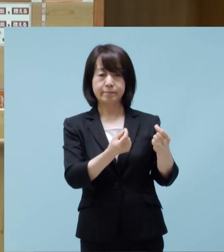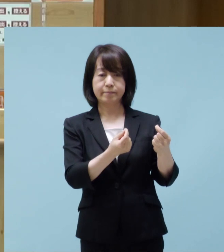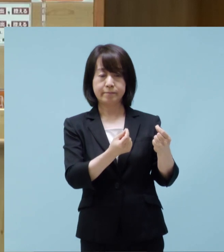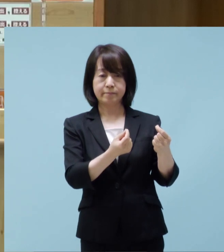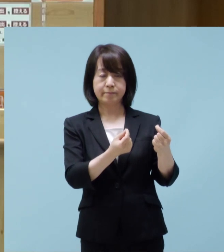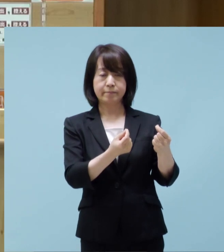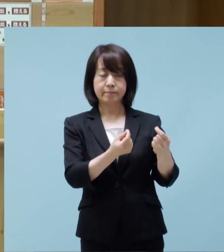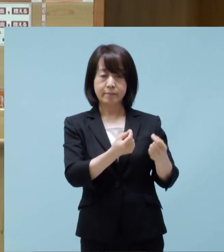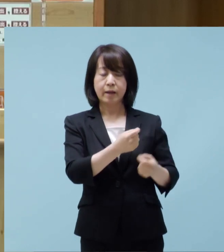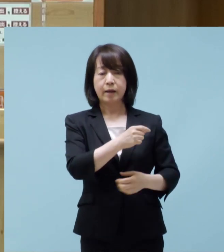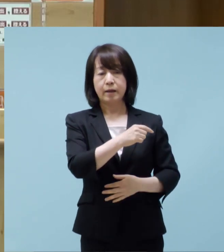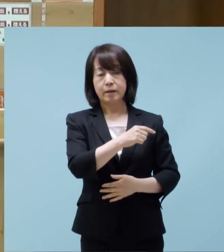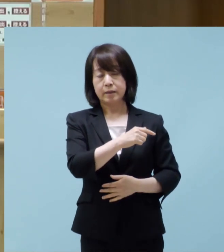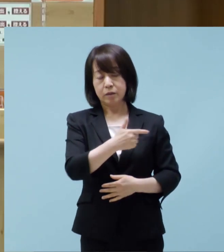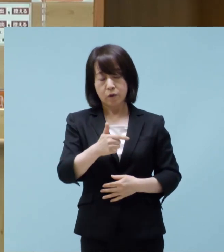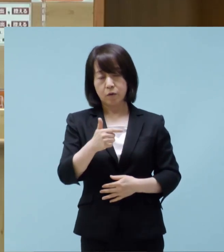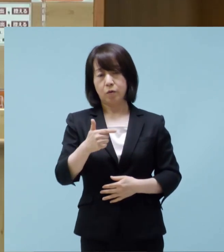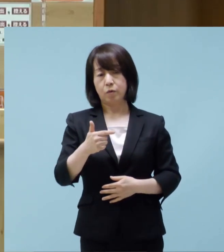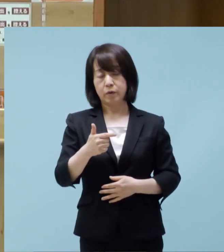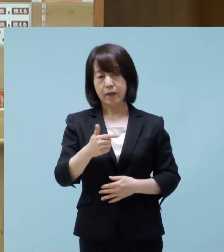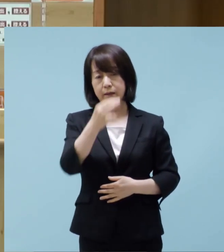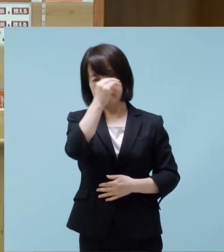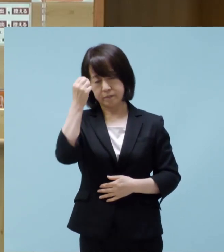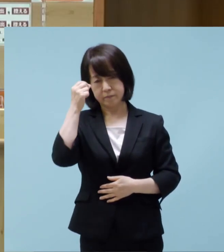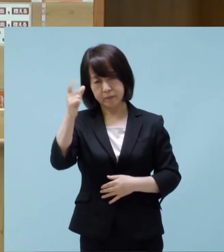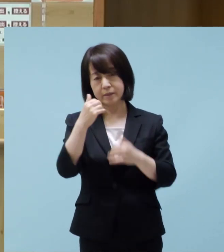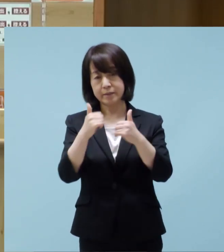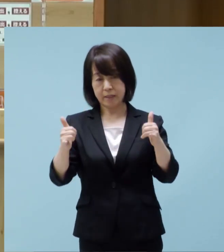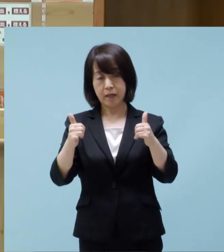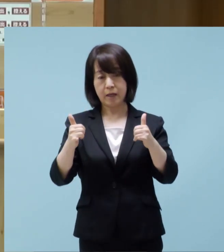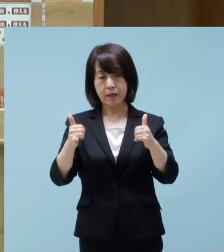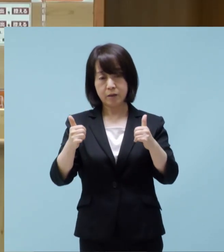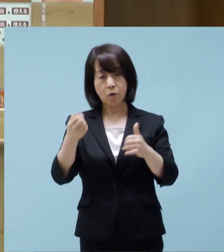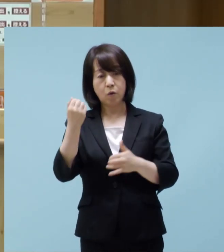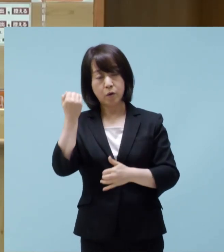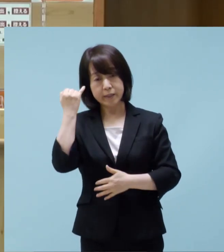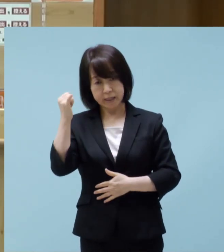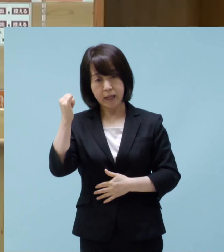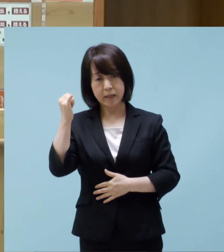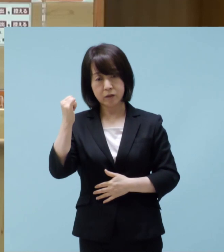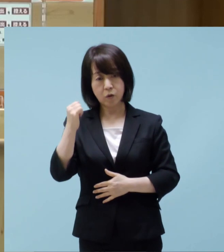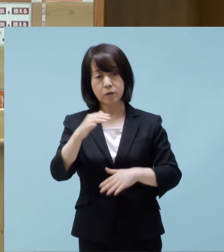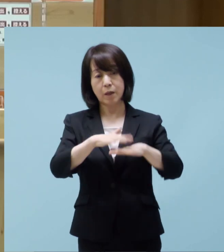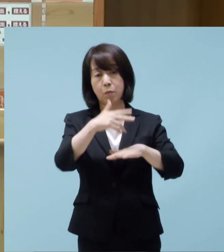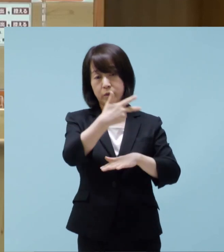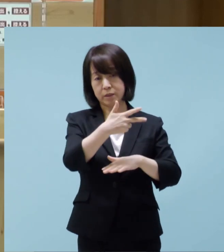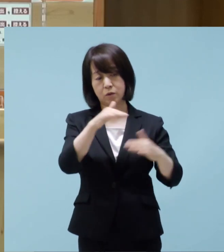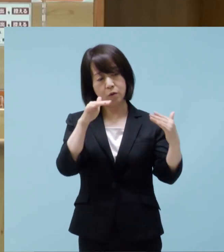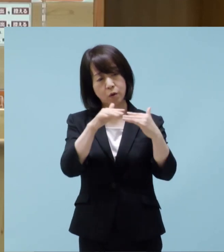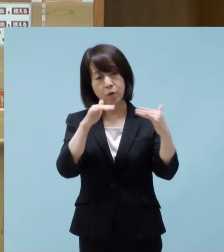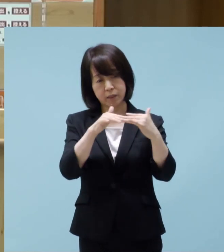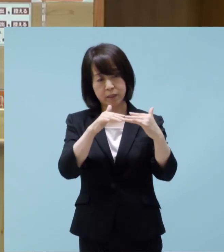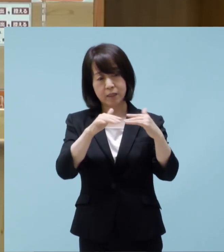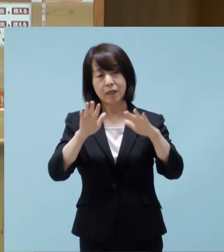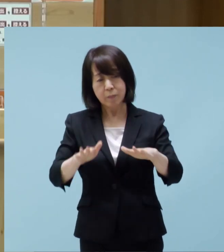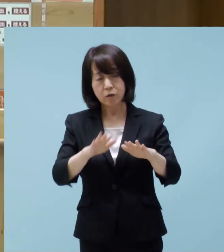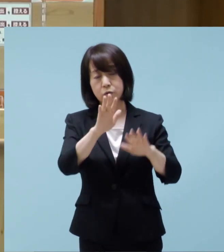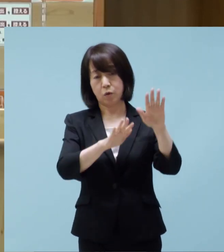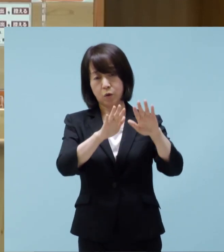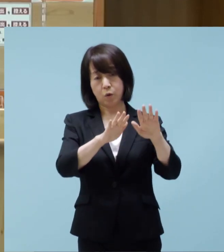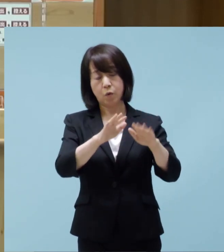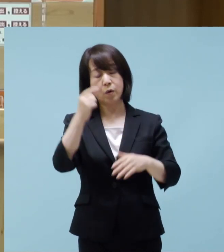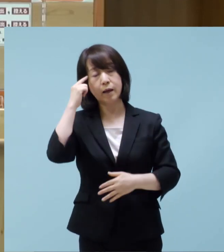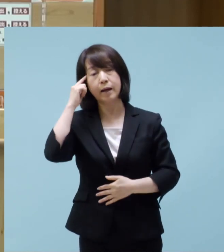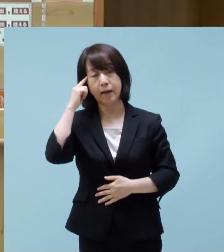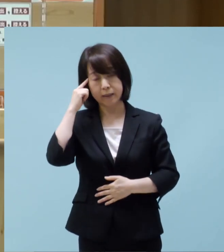有識者の方々、また札幌市とも協議の上ですね、現在の感染状況なども踏まえてこの措置